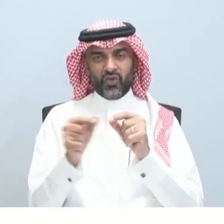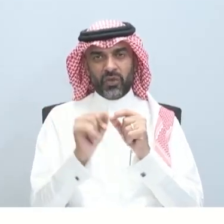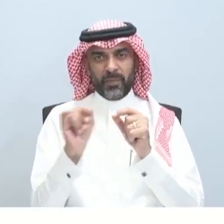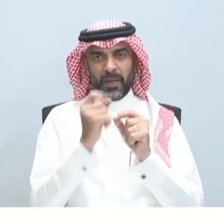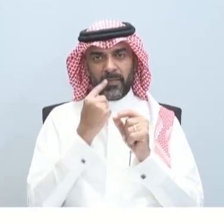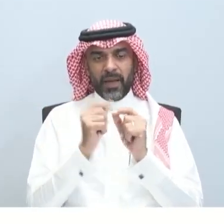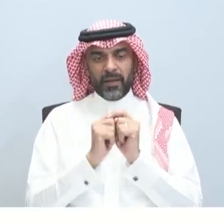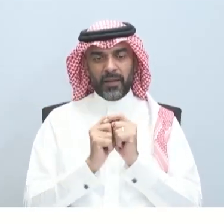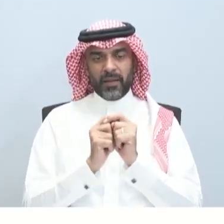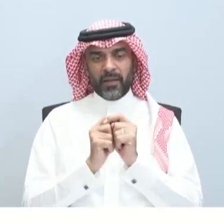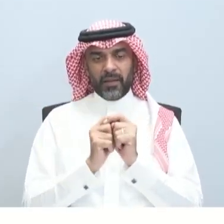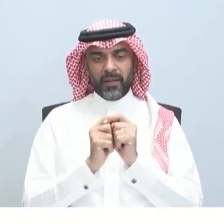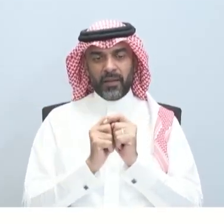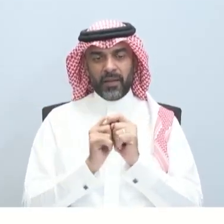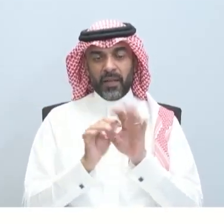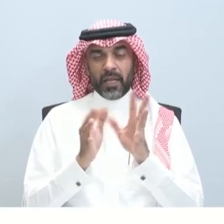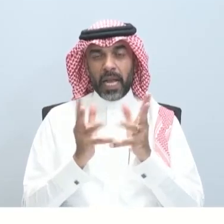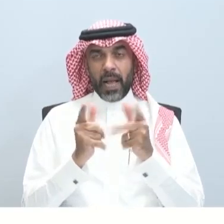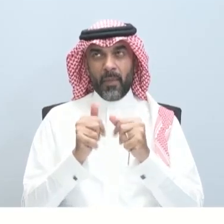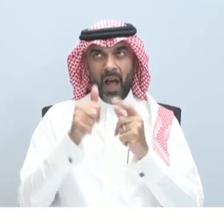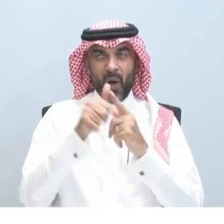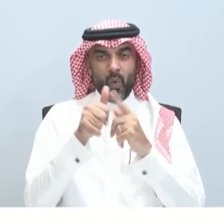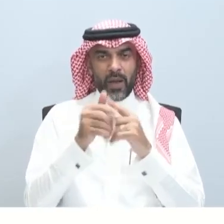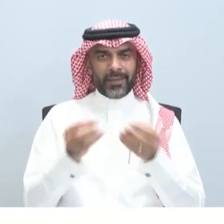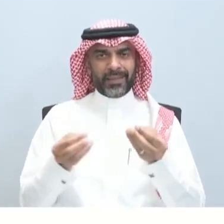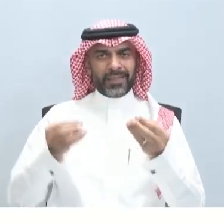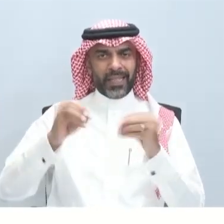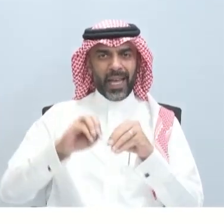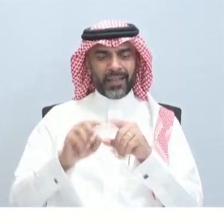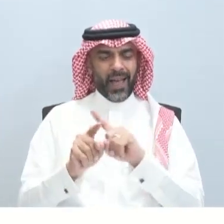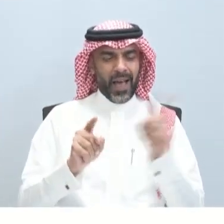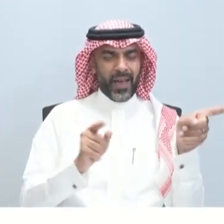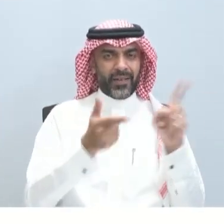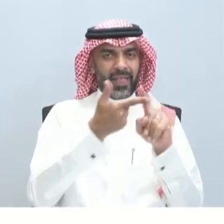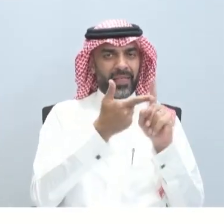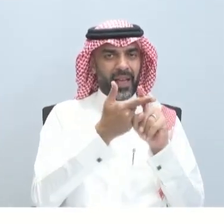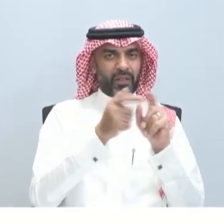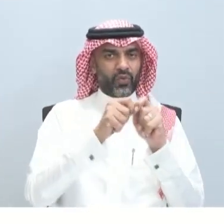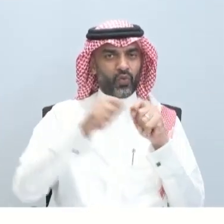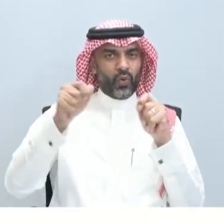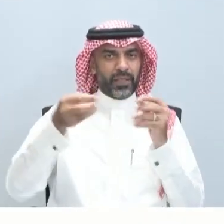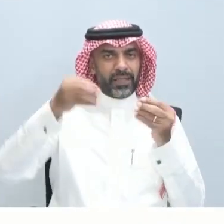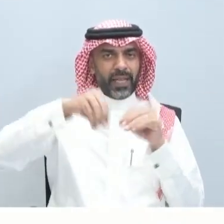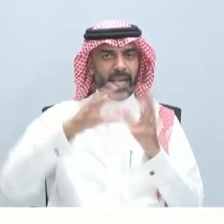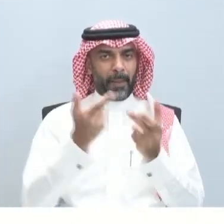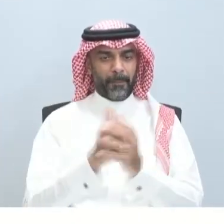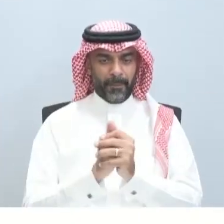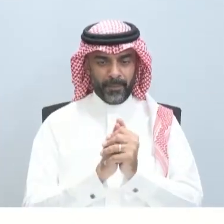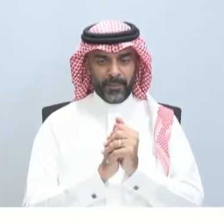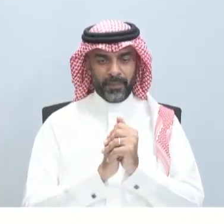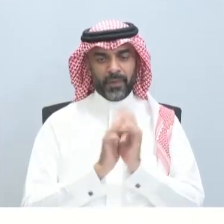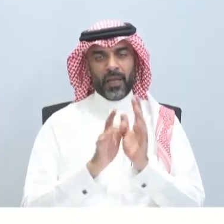طول الصخريه على طول الكوبرا اذا ابنائي وبناتي حتى نجيب لدينا اولا